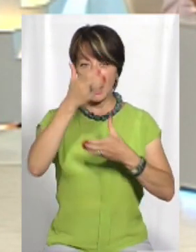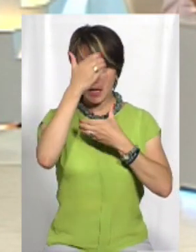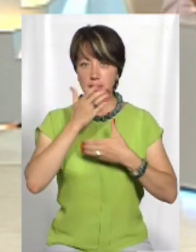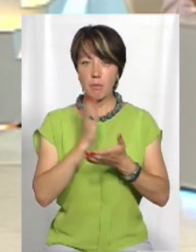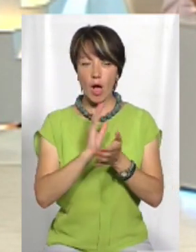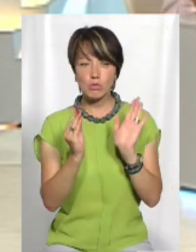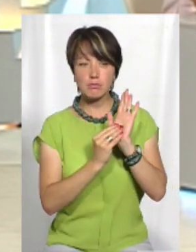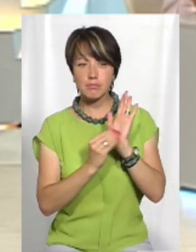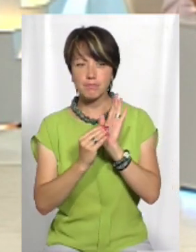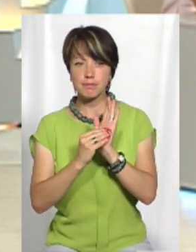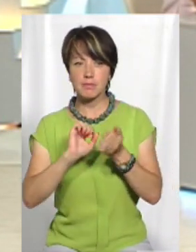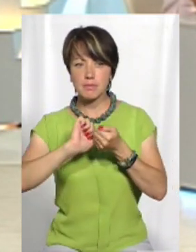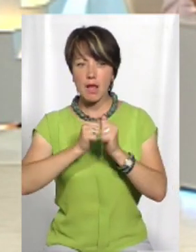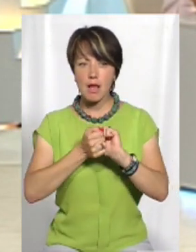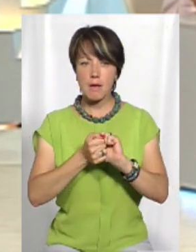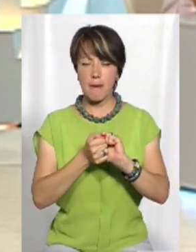там інкрустацію,